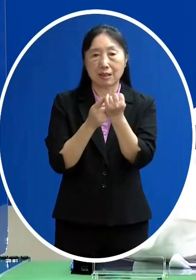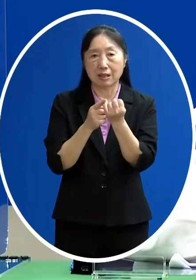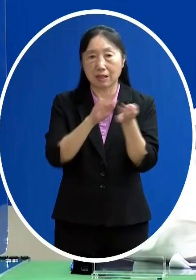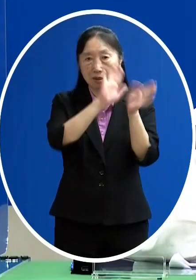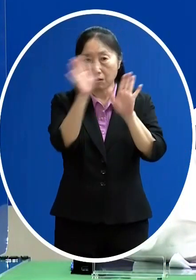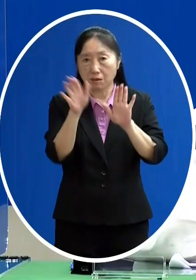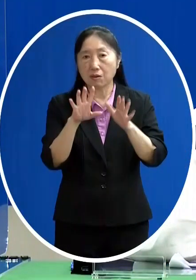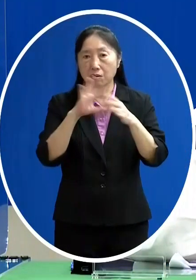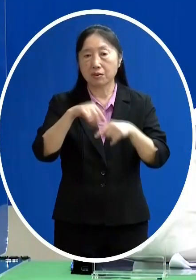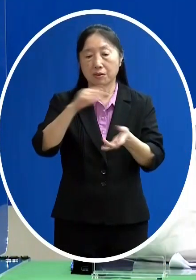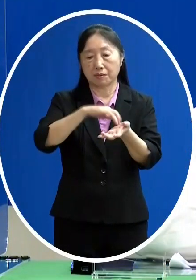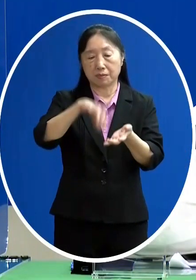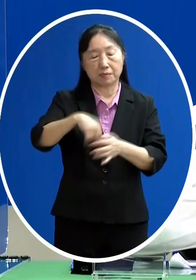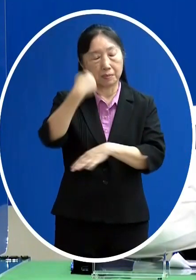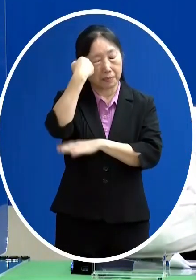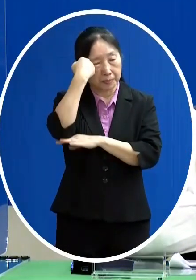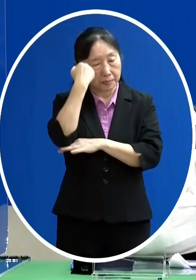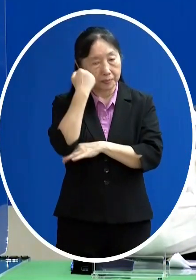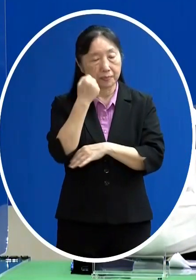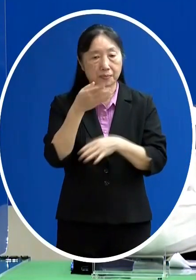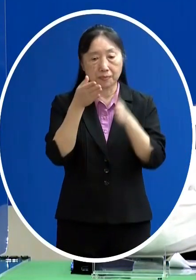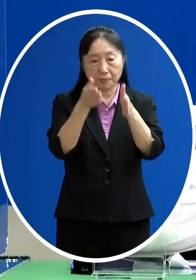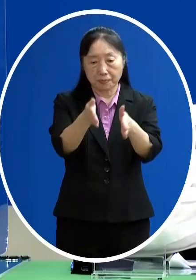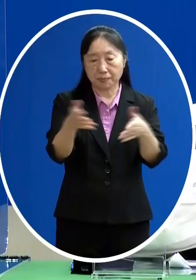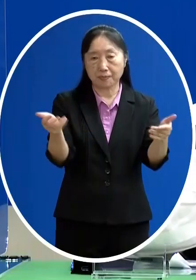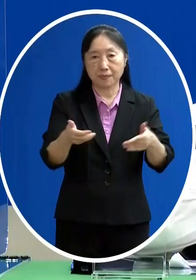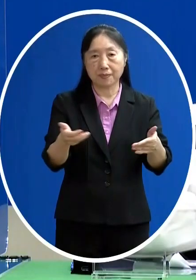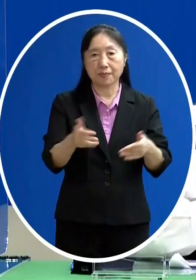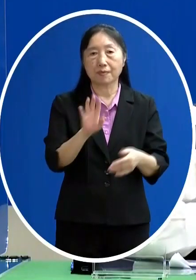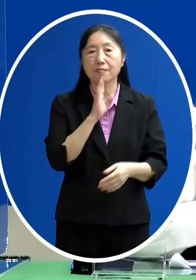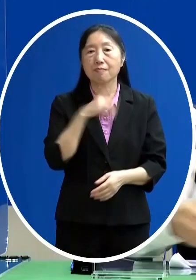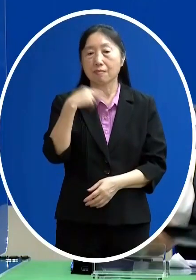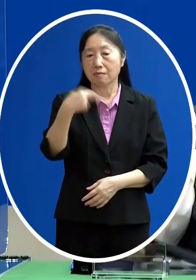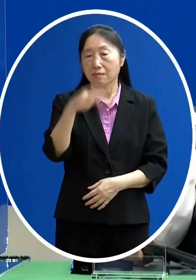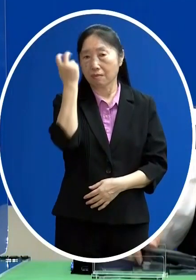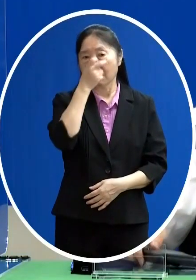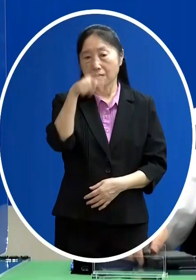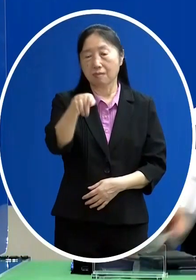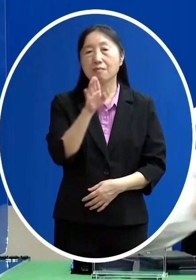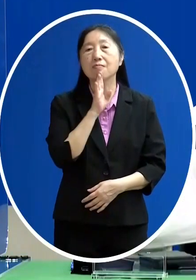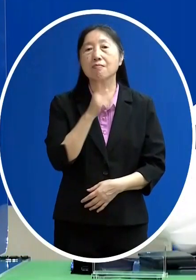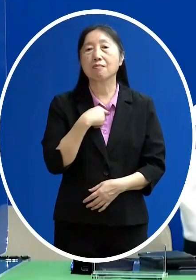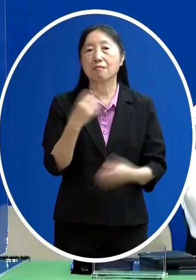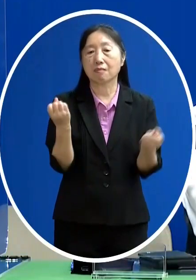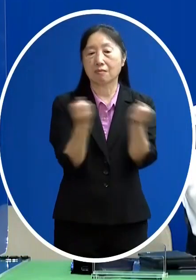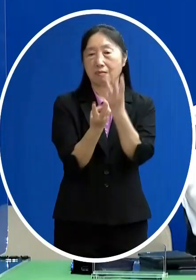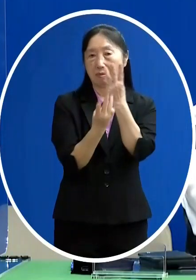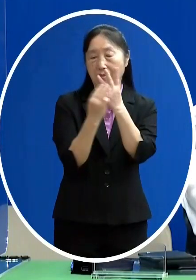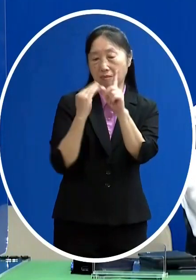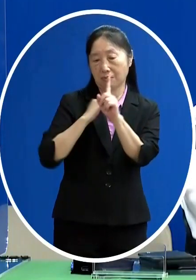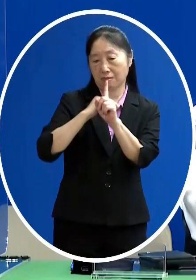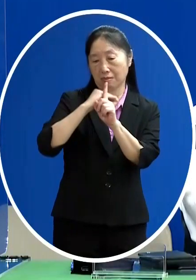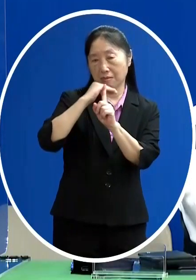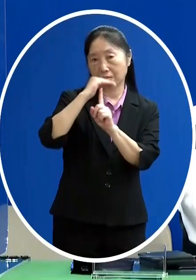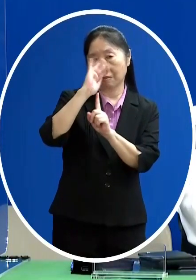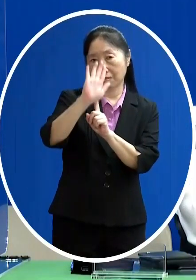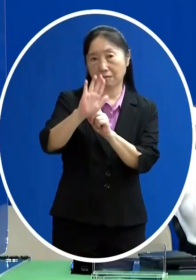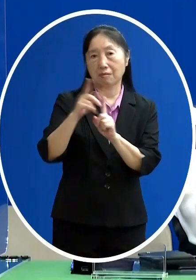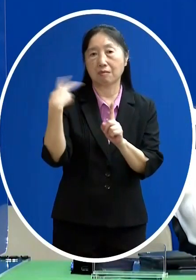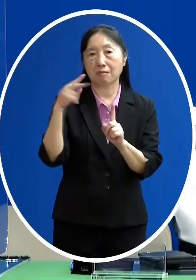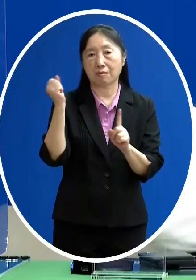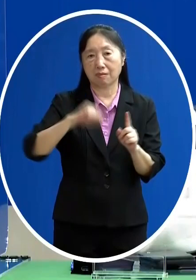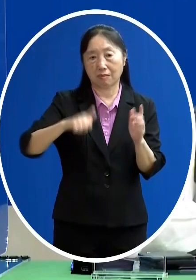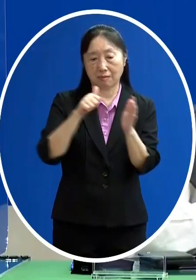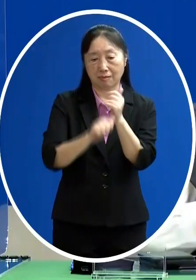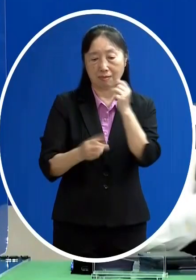收住院来观察跟治疗。那后续经过一些检查，发现说他有发炎指数升高，而且经过这个